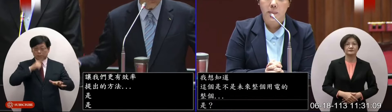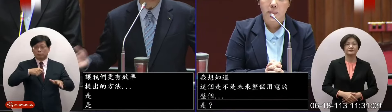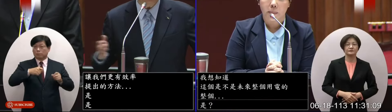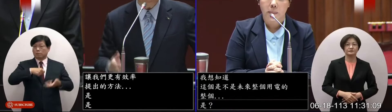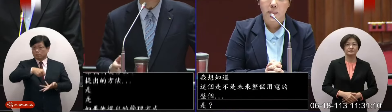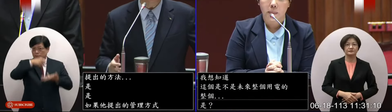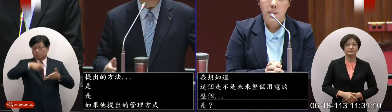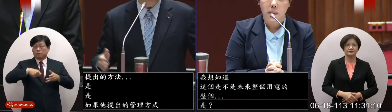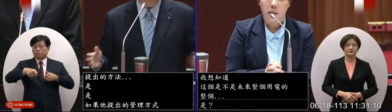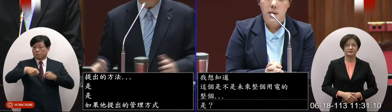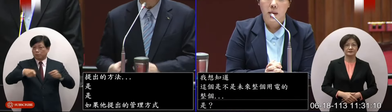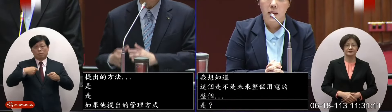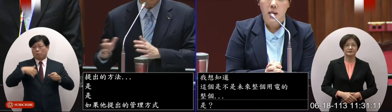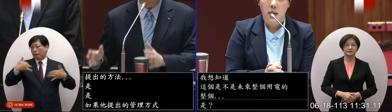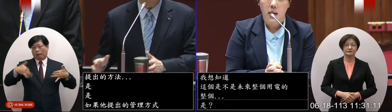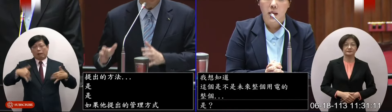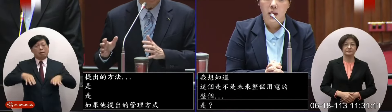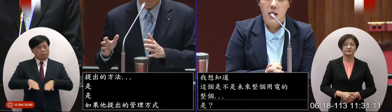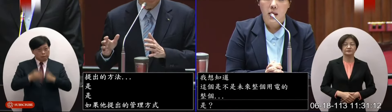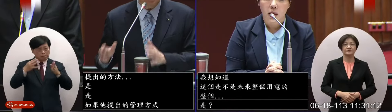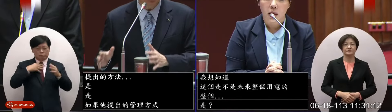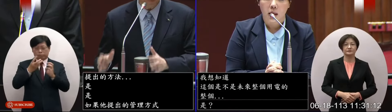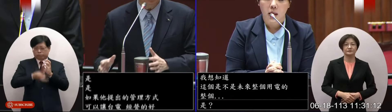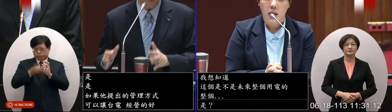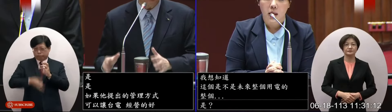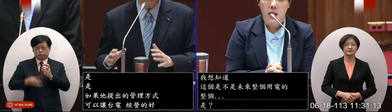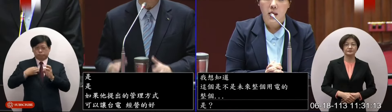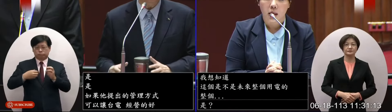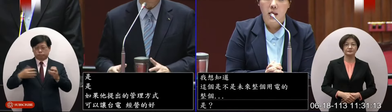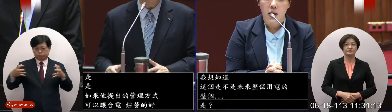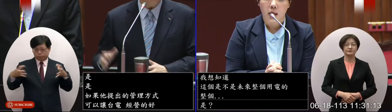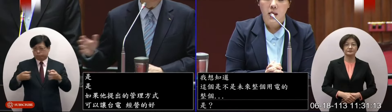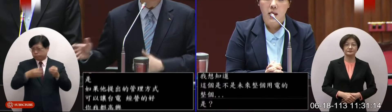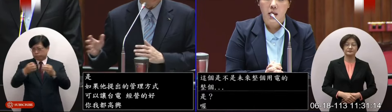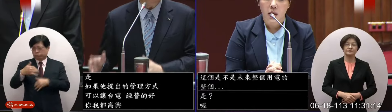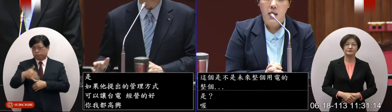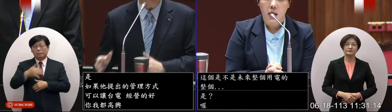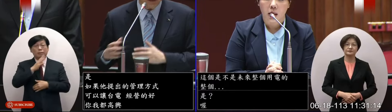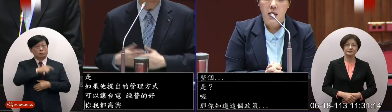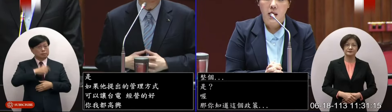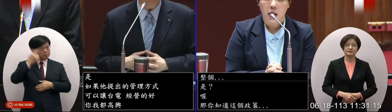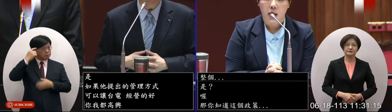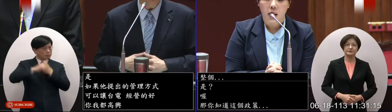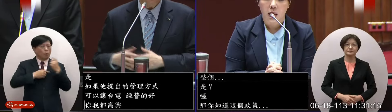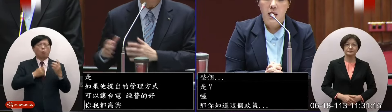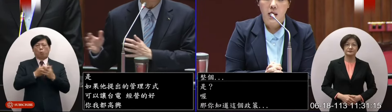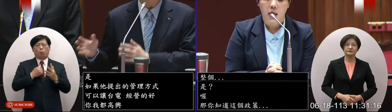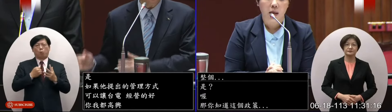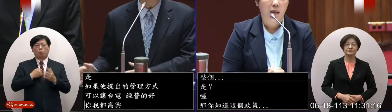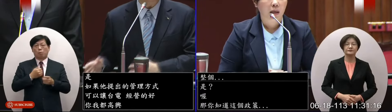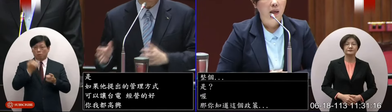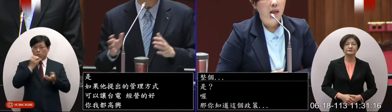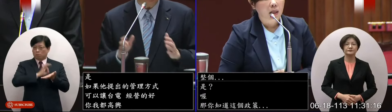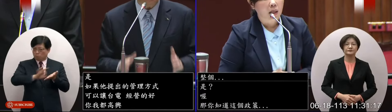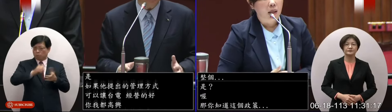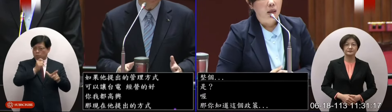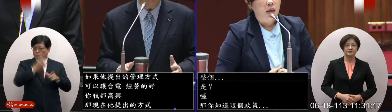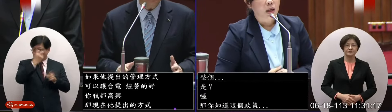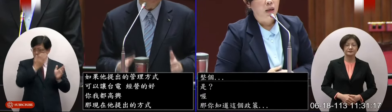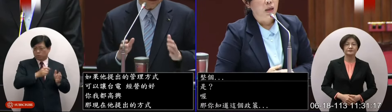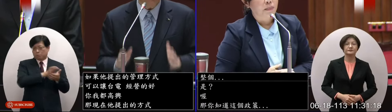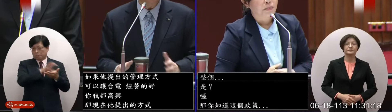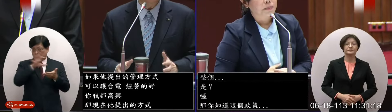提出这个方式，我们还没有经过很深入的具体的讨论，但他的想法我能够理解，他要用企业管理来管理